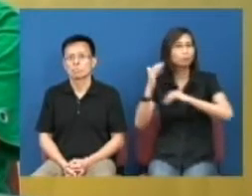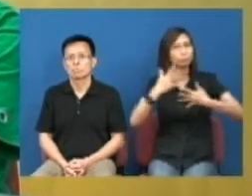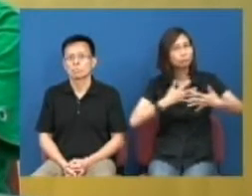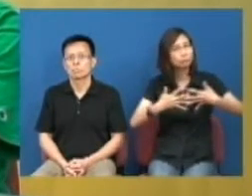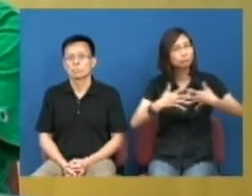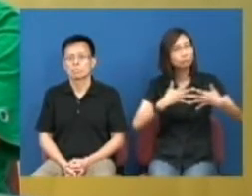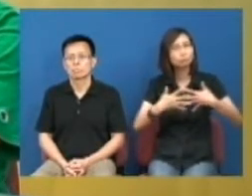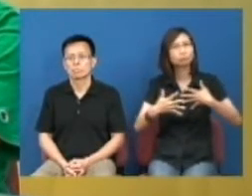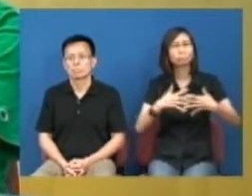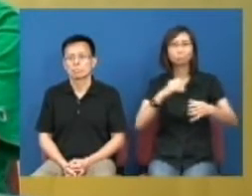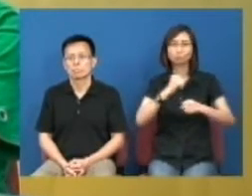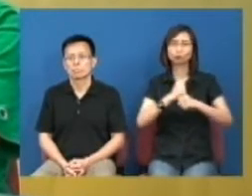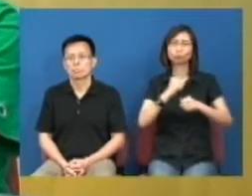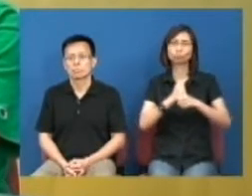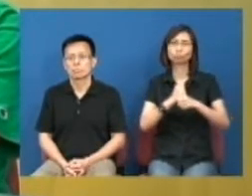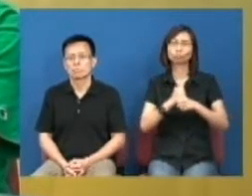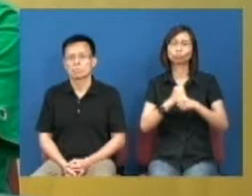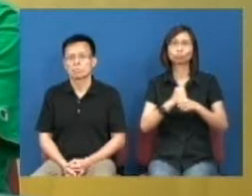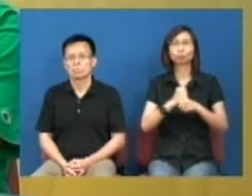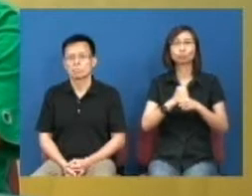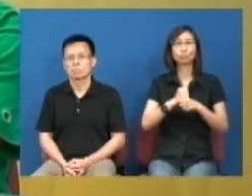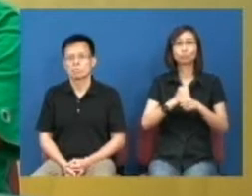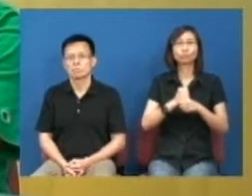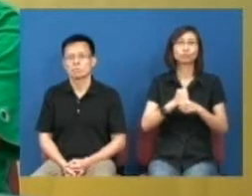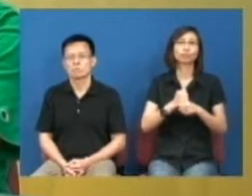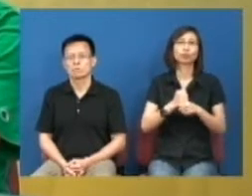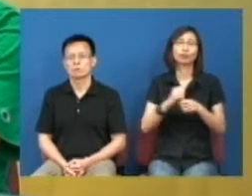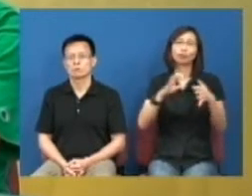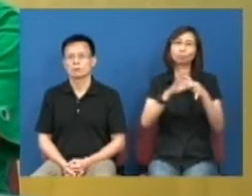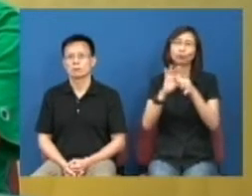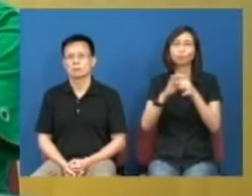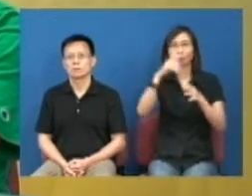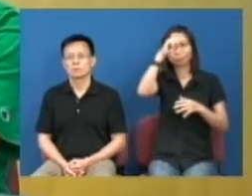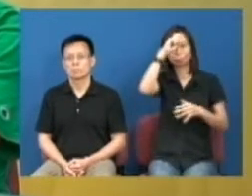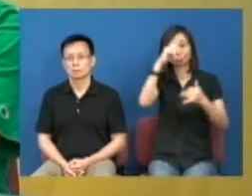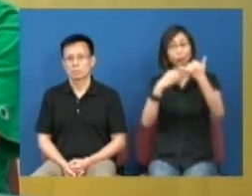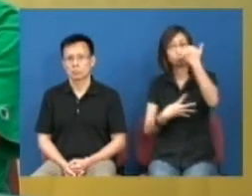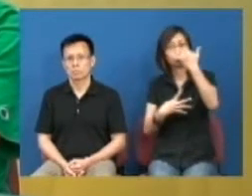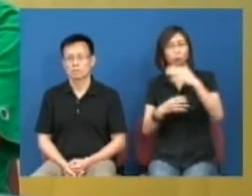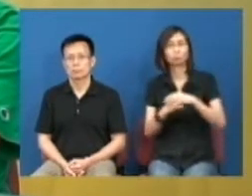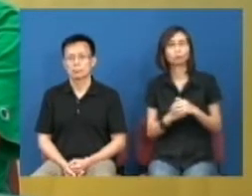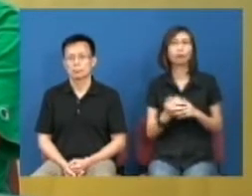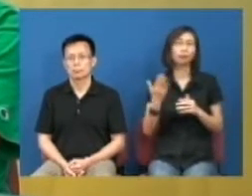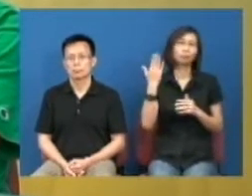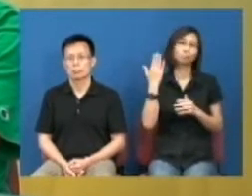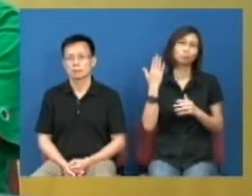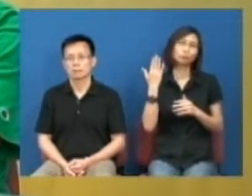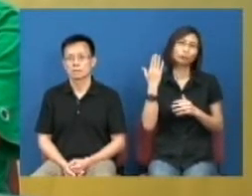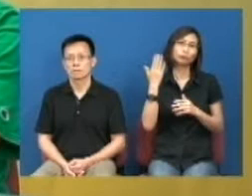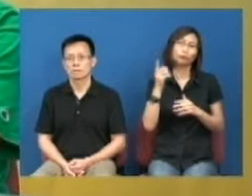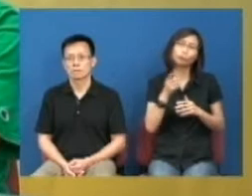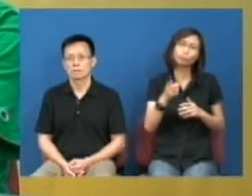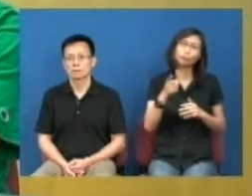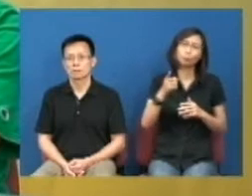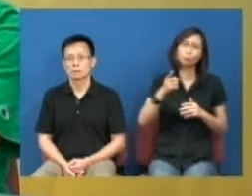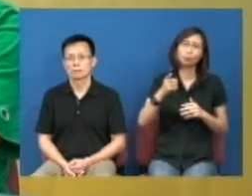為即係一個幌子去悼念即係六四，咁頭先我講過就係話，究竟你對歷史事件理解嘅